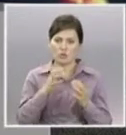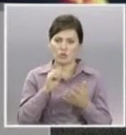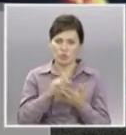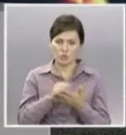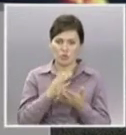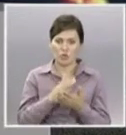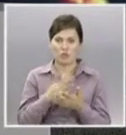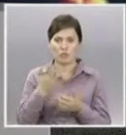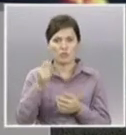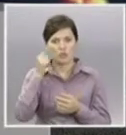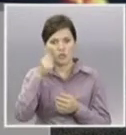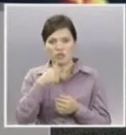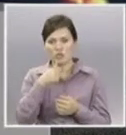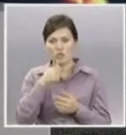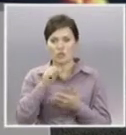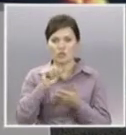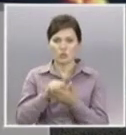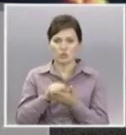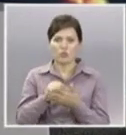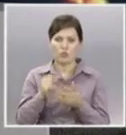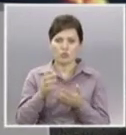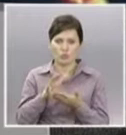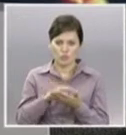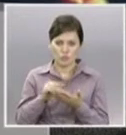құжаттар бар. Және 5 жылдан кейін жойылуға тиісті құжаттар бар.